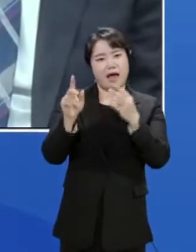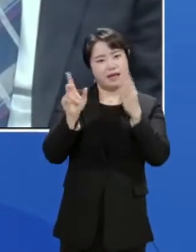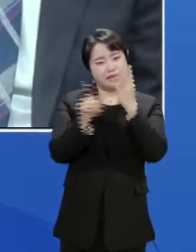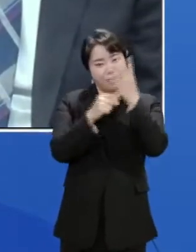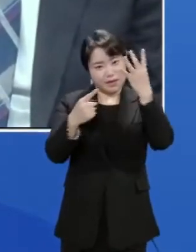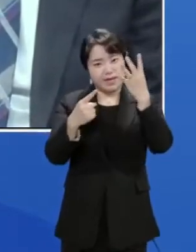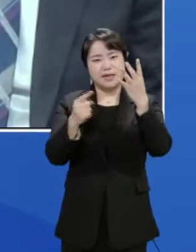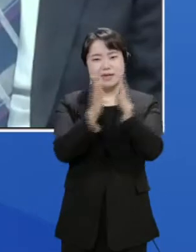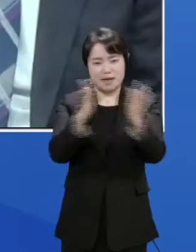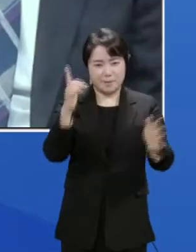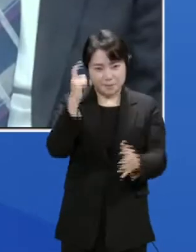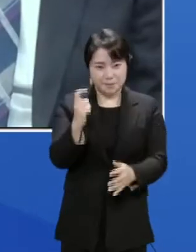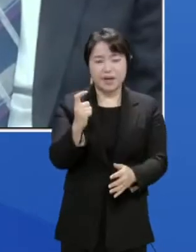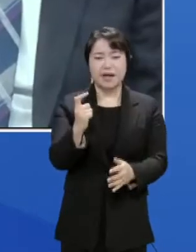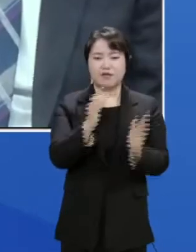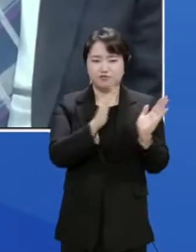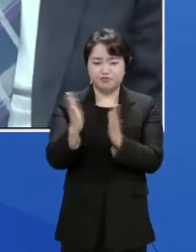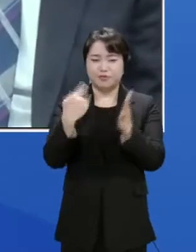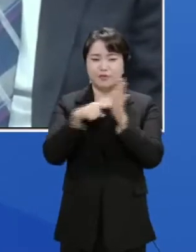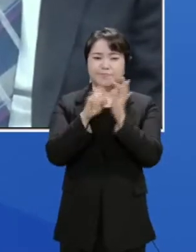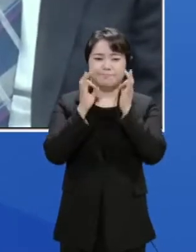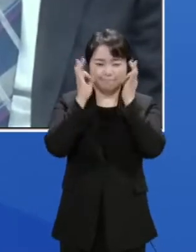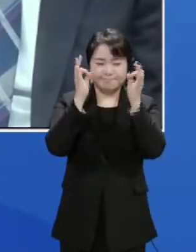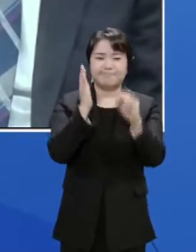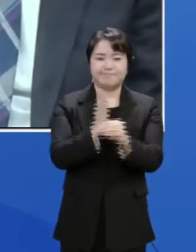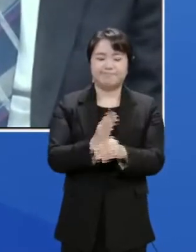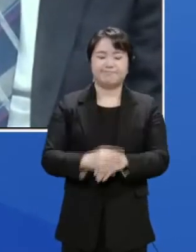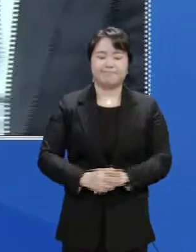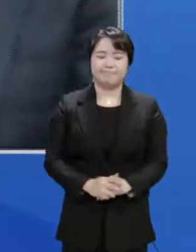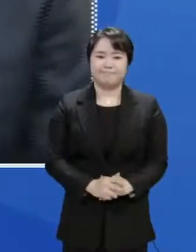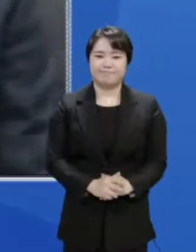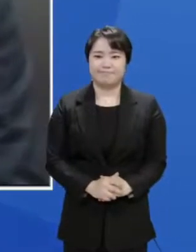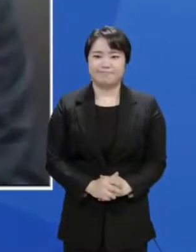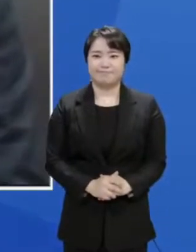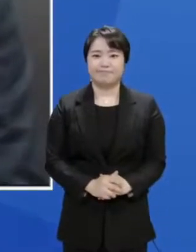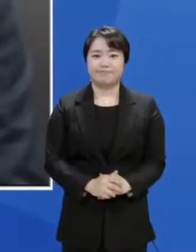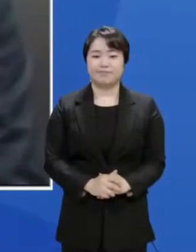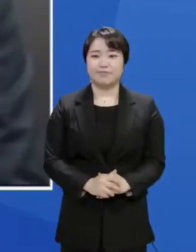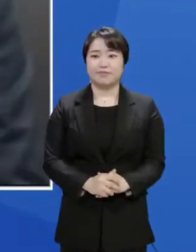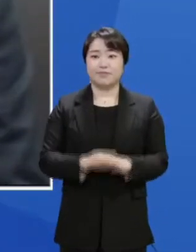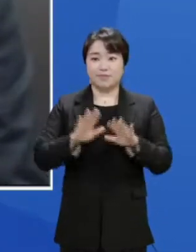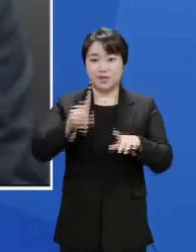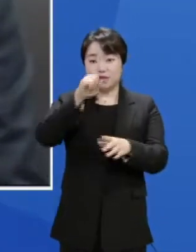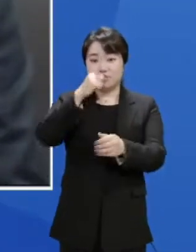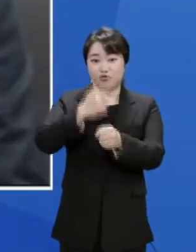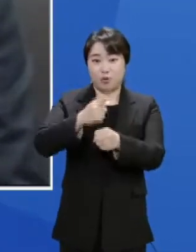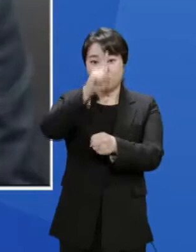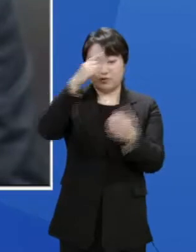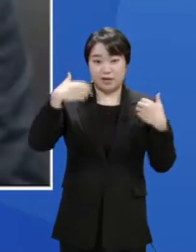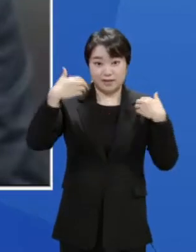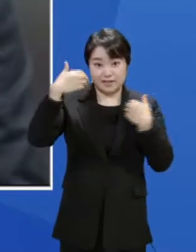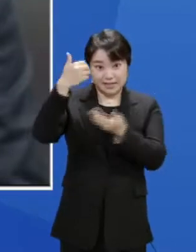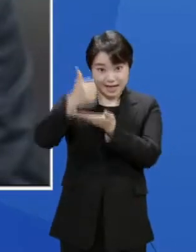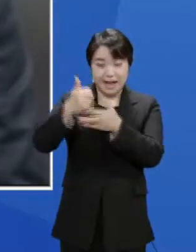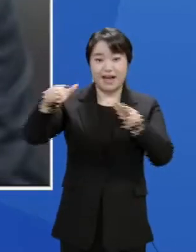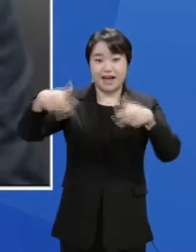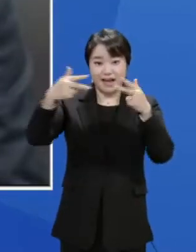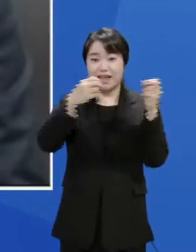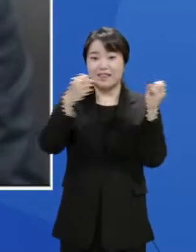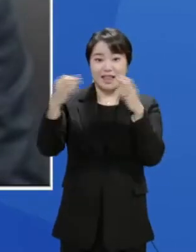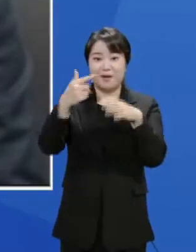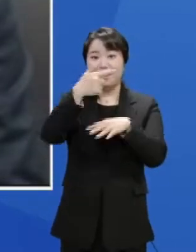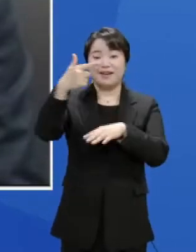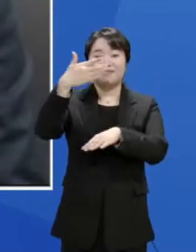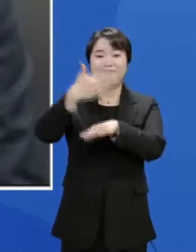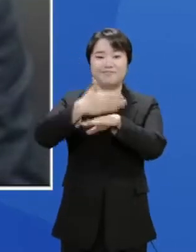없이 시행될 수 있도록 최선의 노력을 다하겠습니다. 네, 오승록 노원구청장 화상으로 연결해 이야기